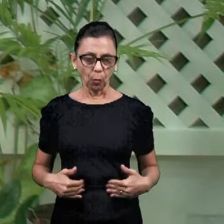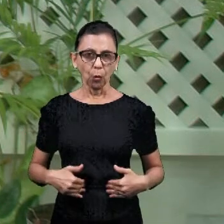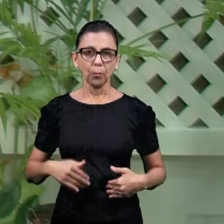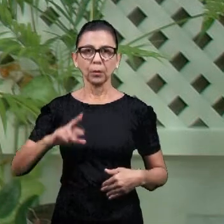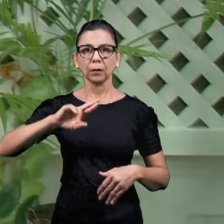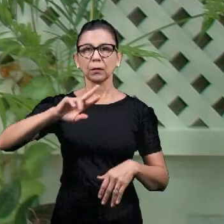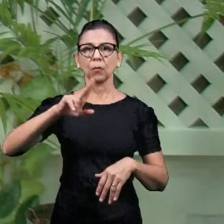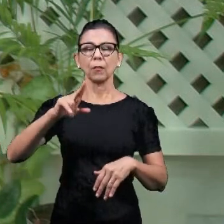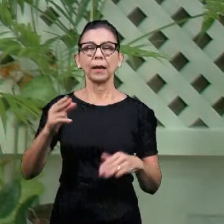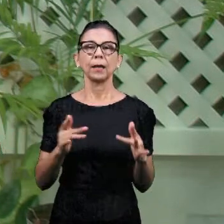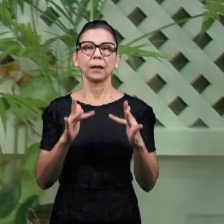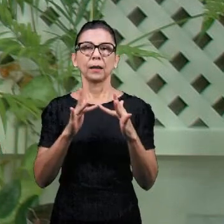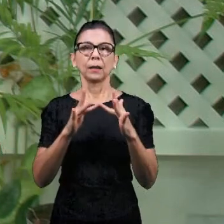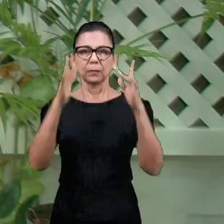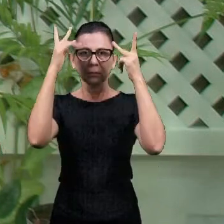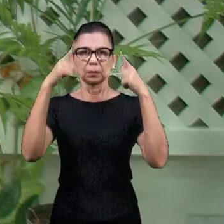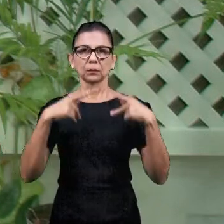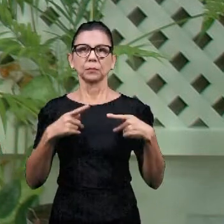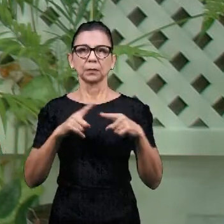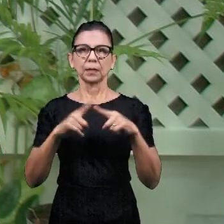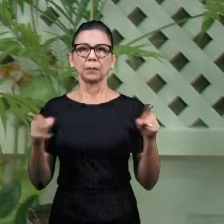l'esprit. Très bien.